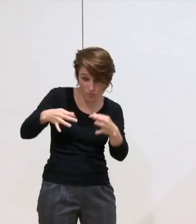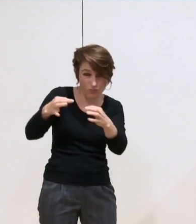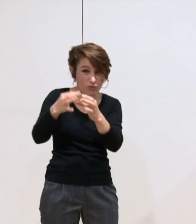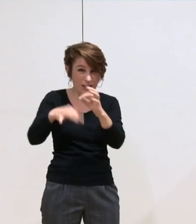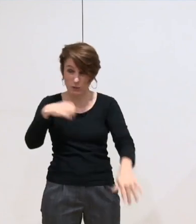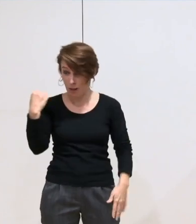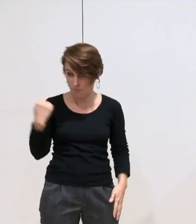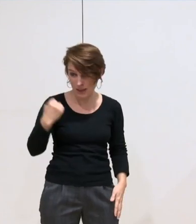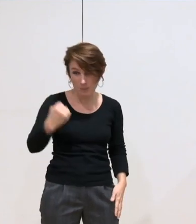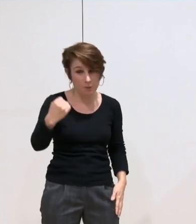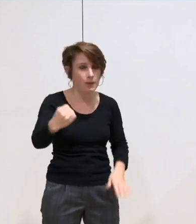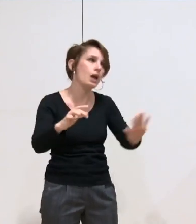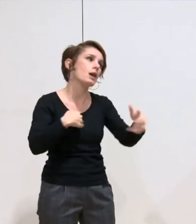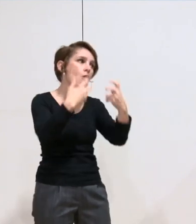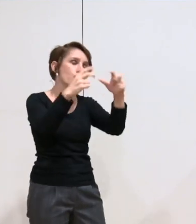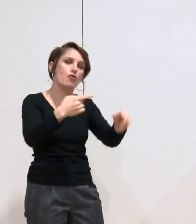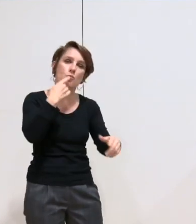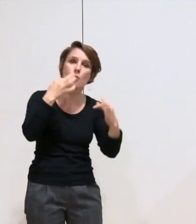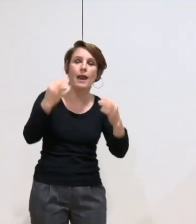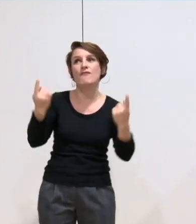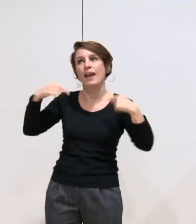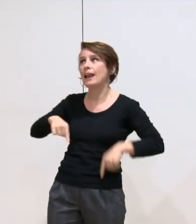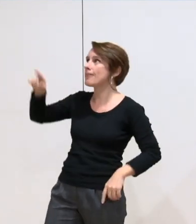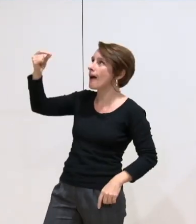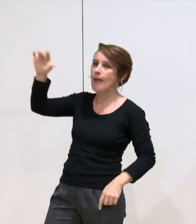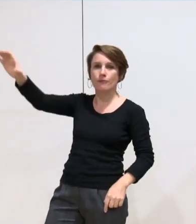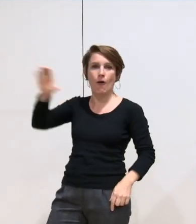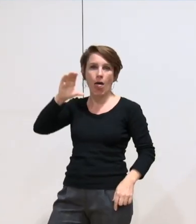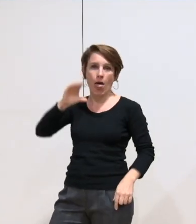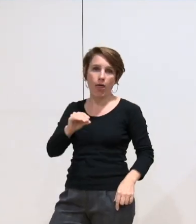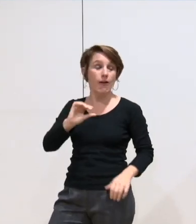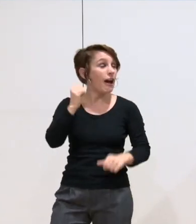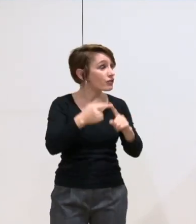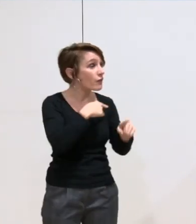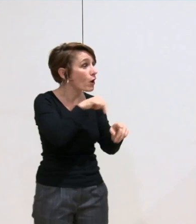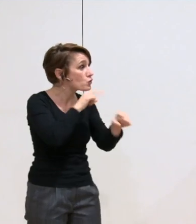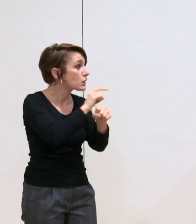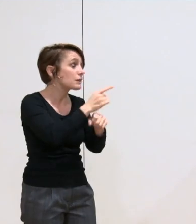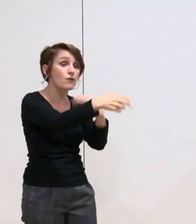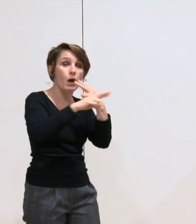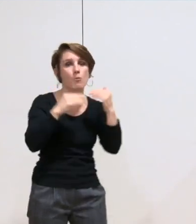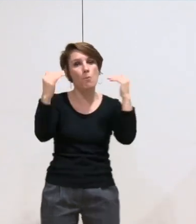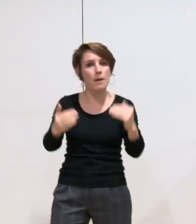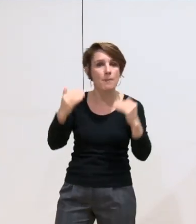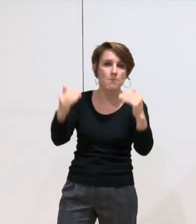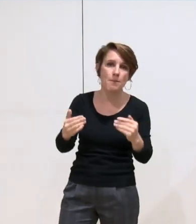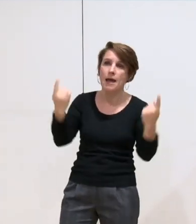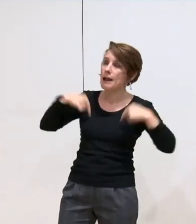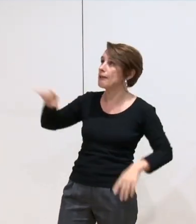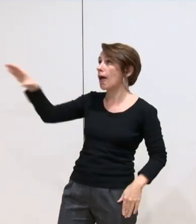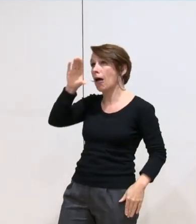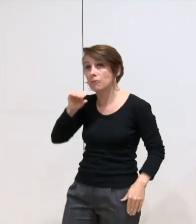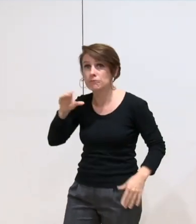baisse de dotation de l'État. Brandit tel un bouclier face à chaque attaque. Rengaine trop souvent entendue. Ce bluff ne marche